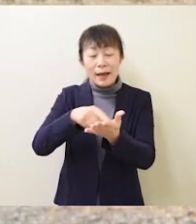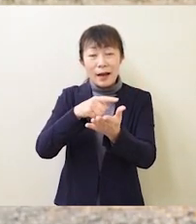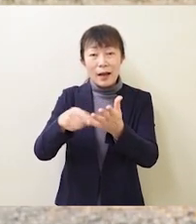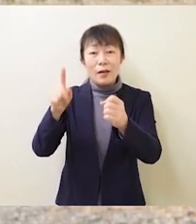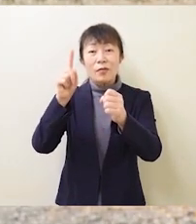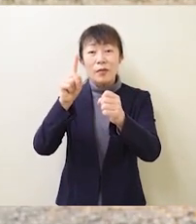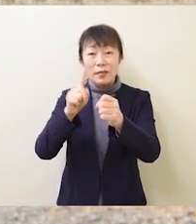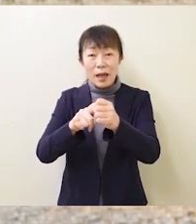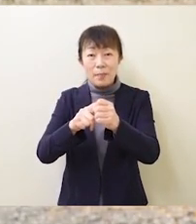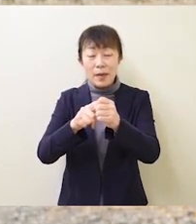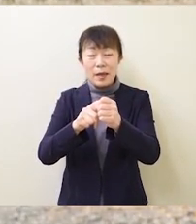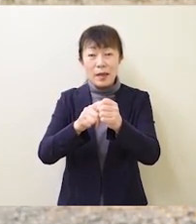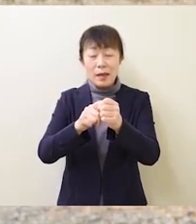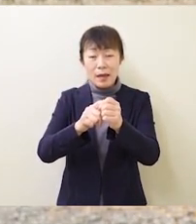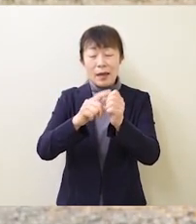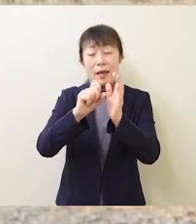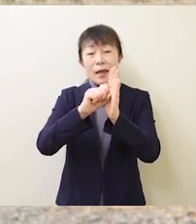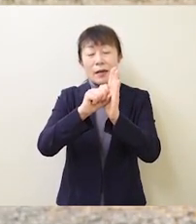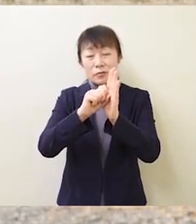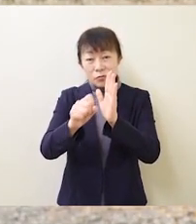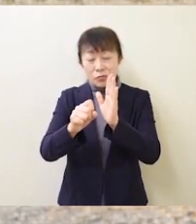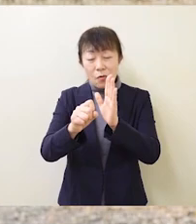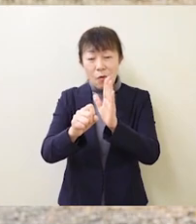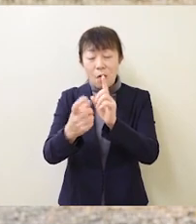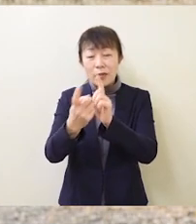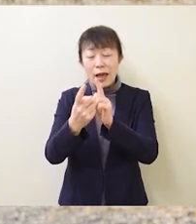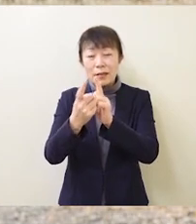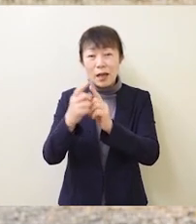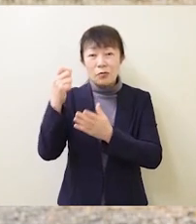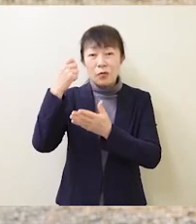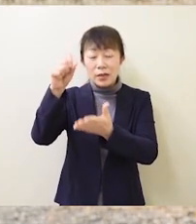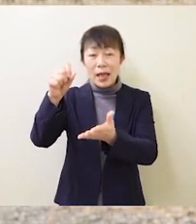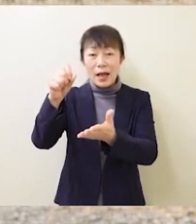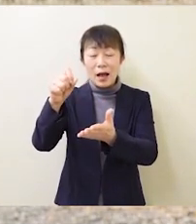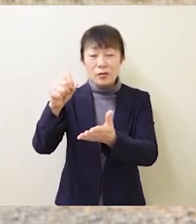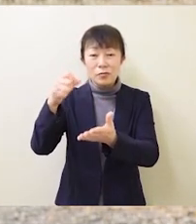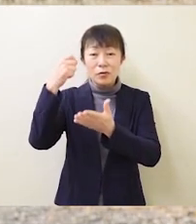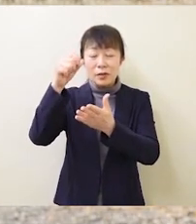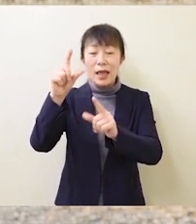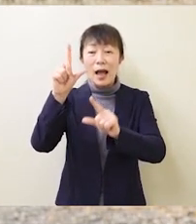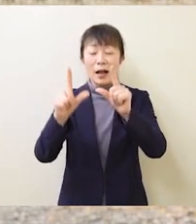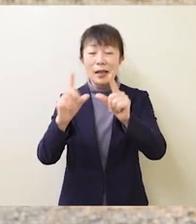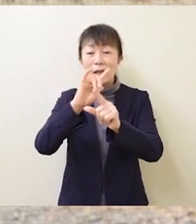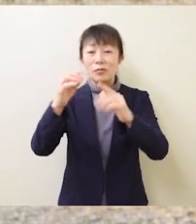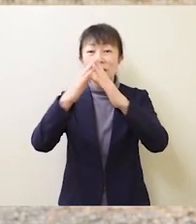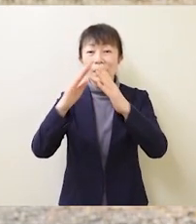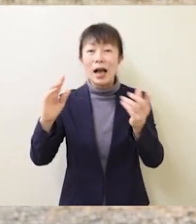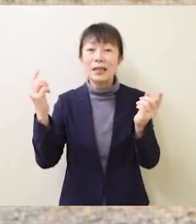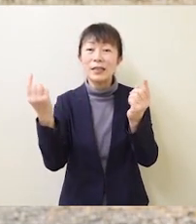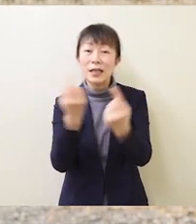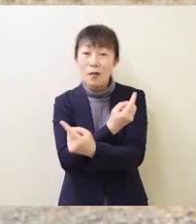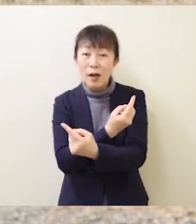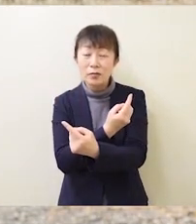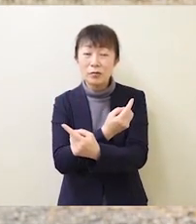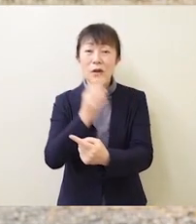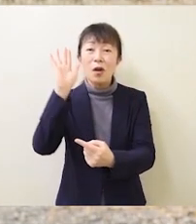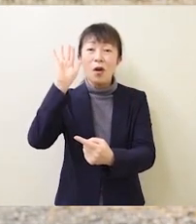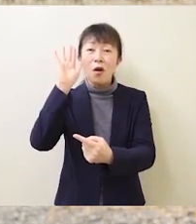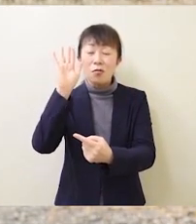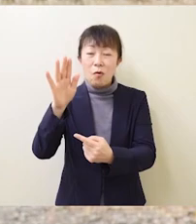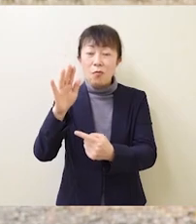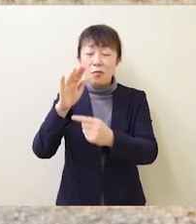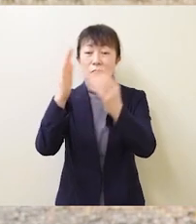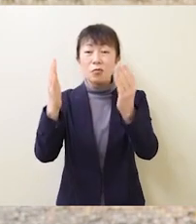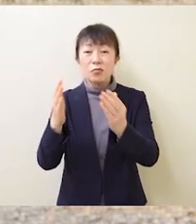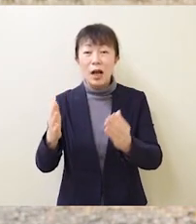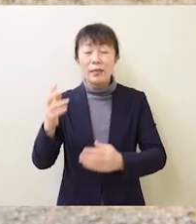ために有効な対策を提案する政策提案型の議会へと変わることが、今後の議会のあるべ